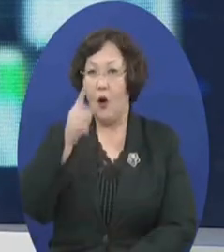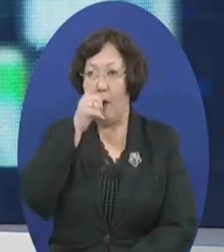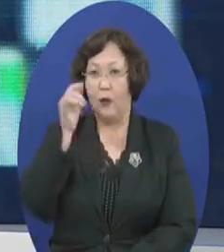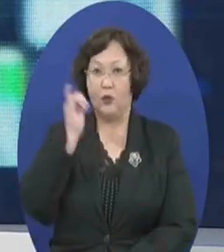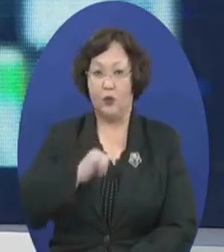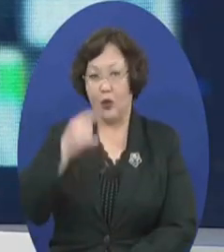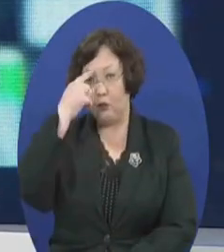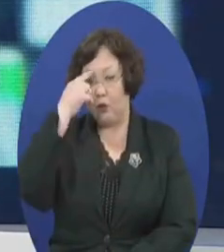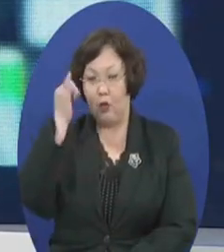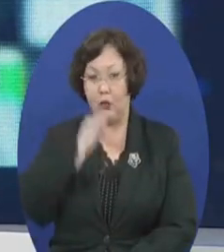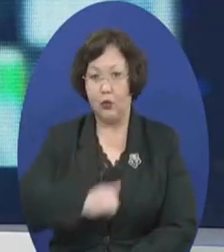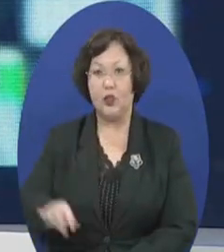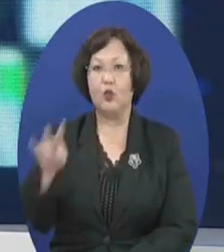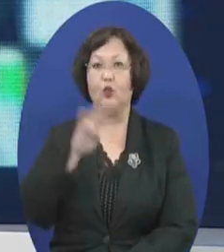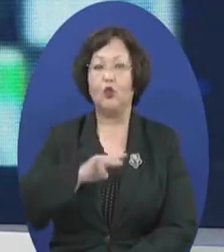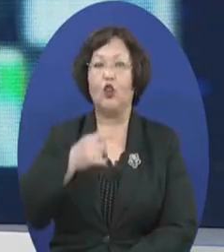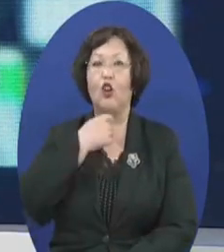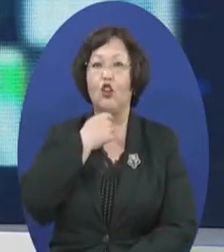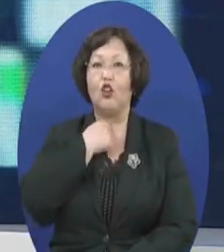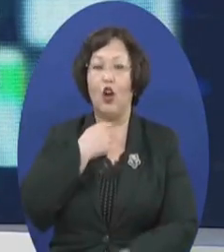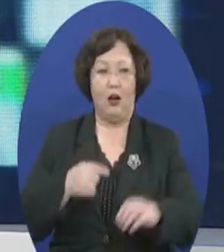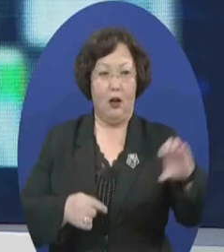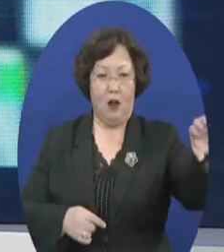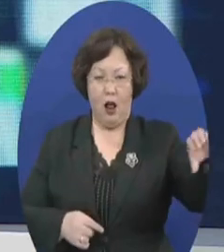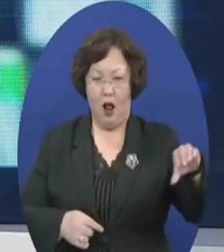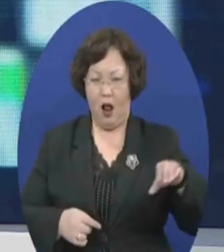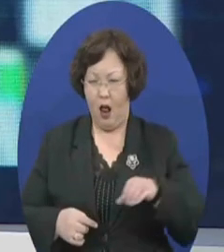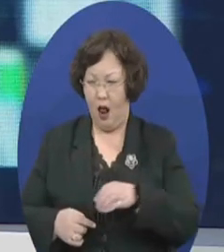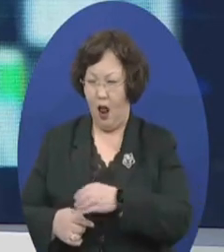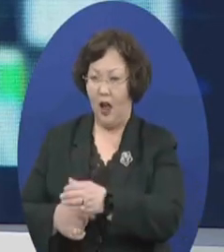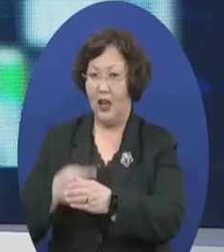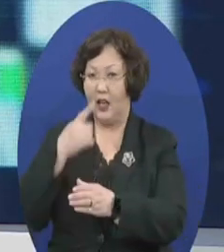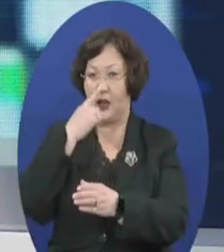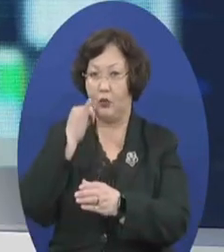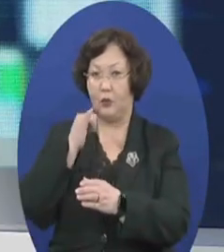холбооны улсаас Монголын нутаг дэвсгэрээр дамжуулаад бүгд найрамдах хятадар туслуу